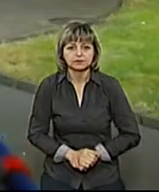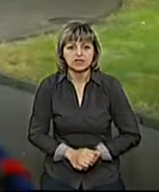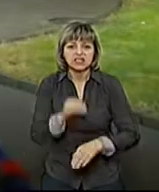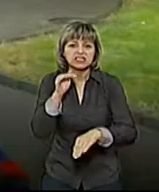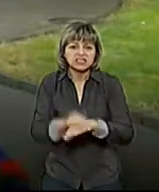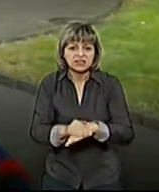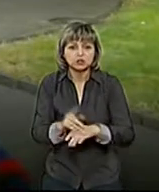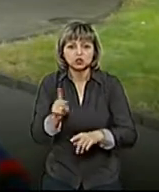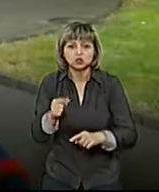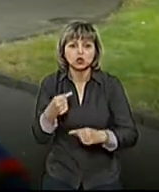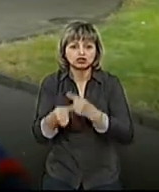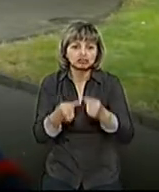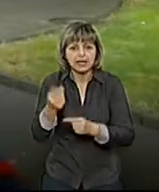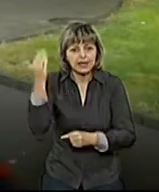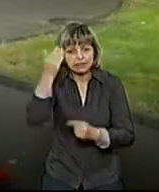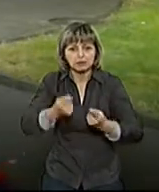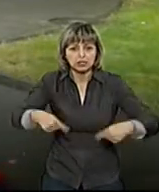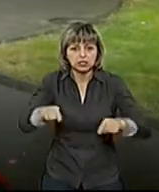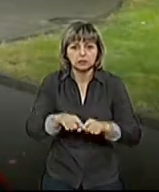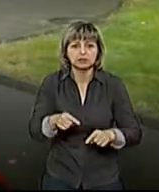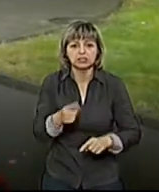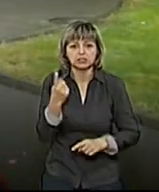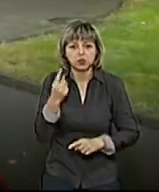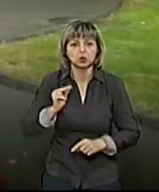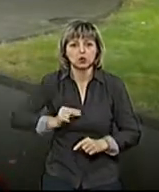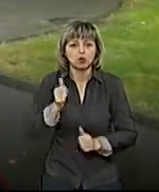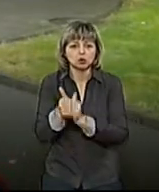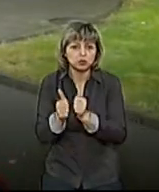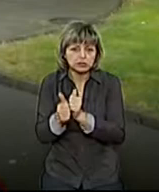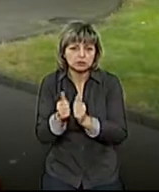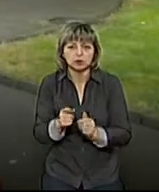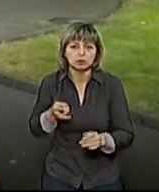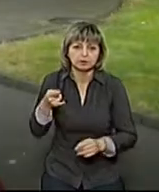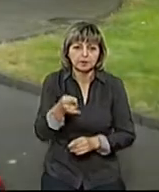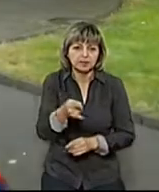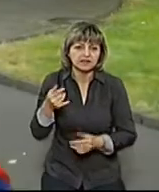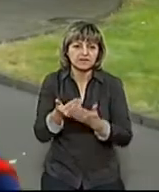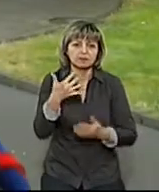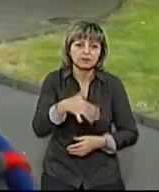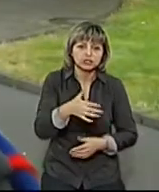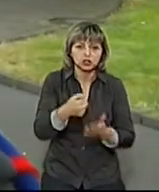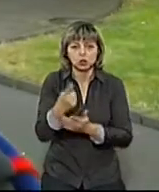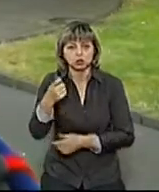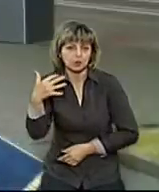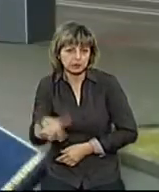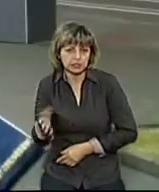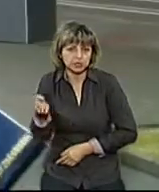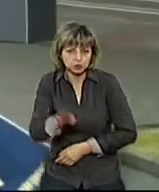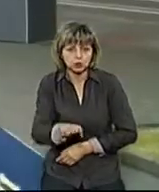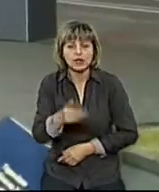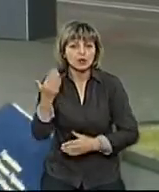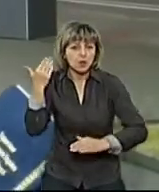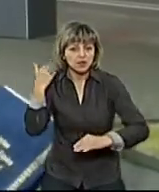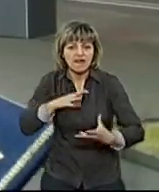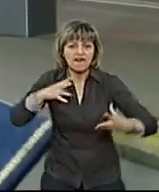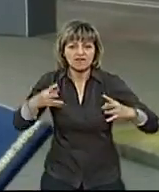Зафіксовано, що через митний пост за одну 12-годинну робочу зміну переміщається від 50 до 150 автомобілів. За